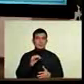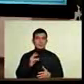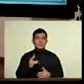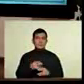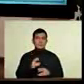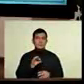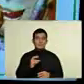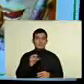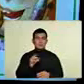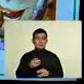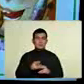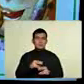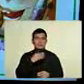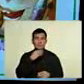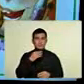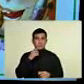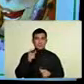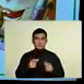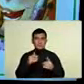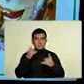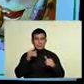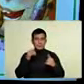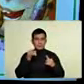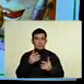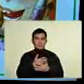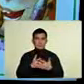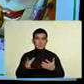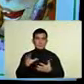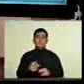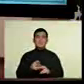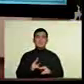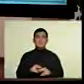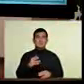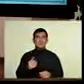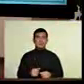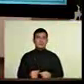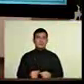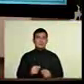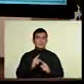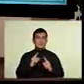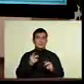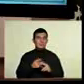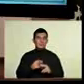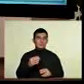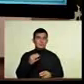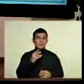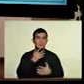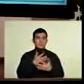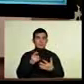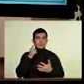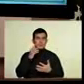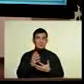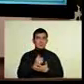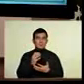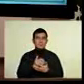скушал много человек, и корову, и быка. Помните это стихотворение? Замечательные загадки Маршака